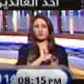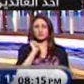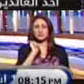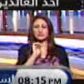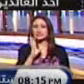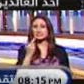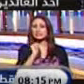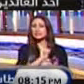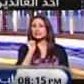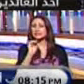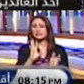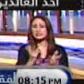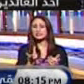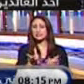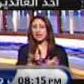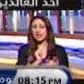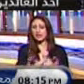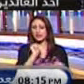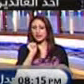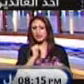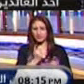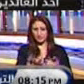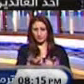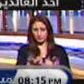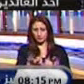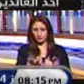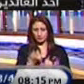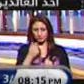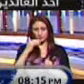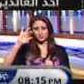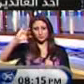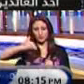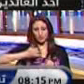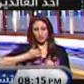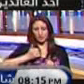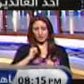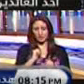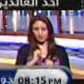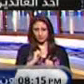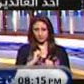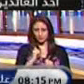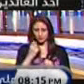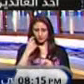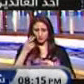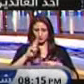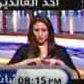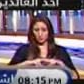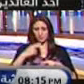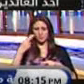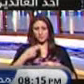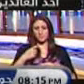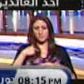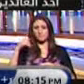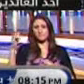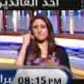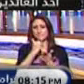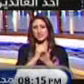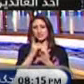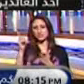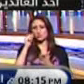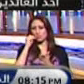الافراج عنك ازاي؟ تم الافراج، جه ما انا بقول لك اهو، جاني علي الفطوري ضمني وطلعني